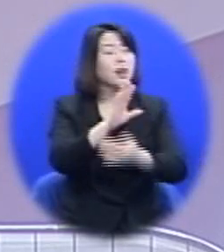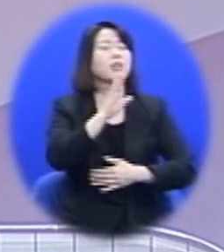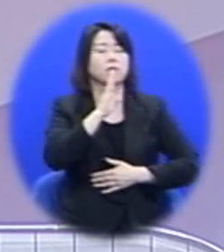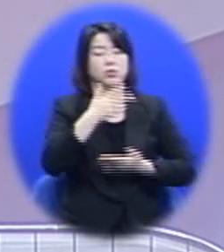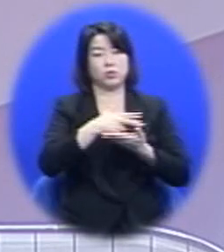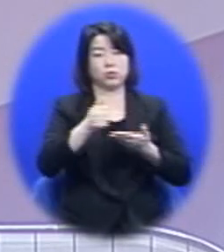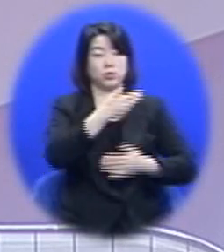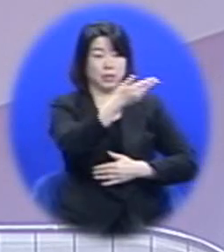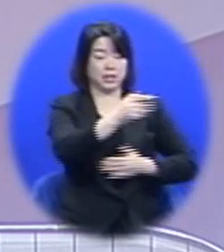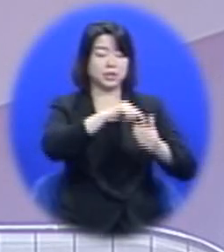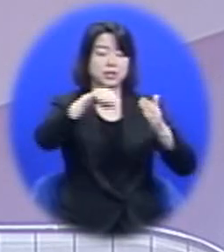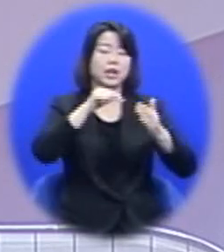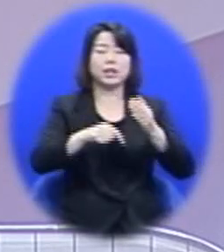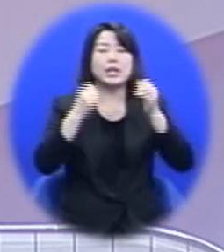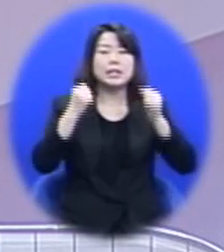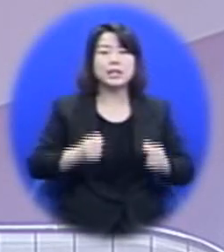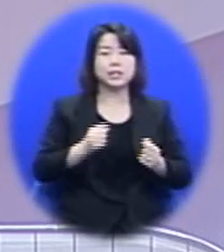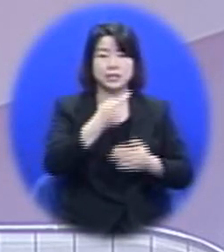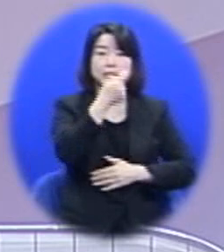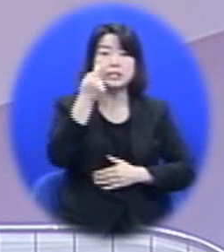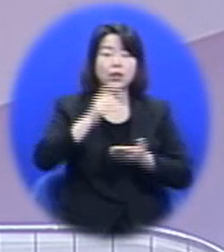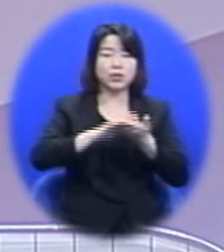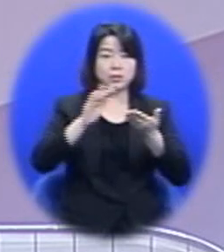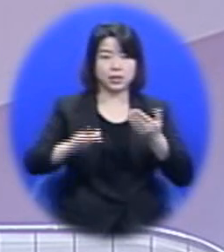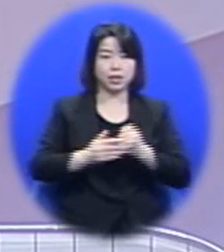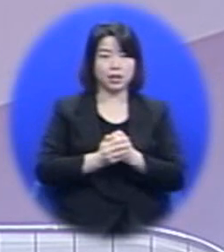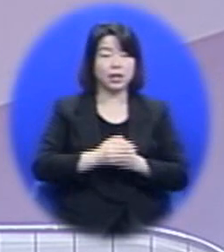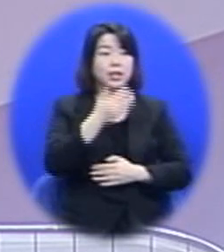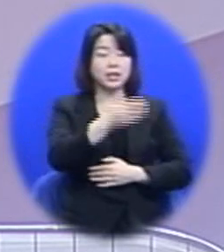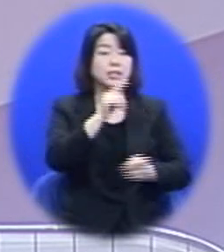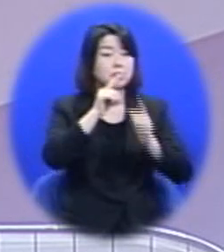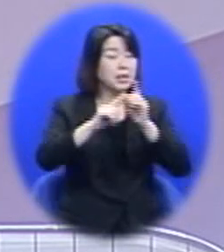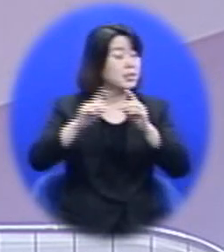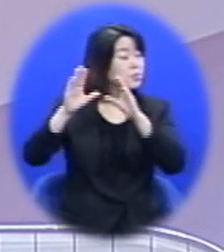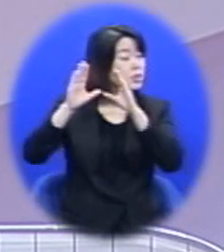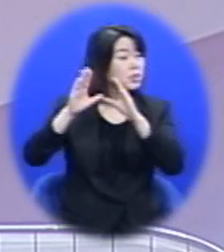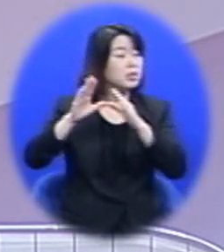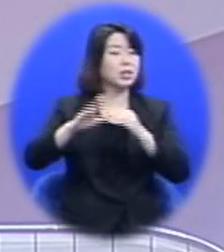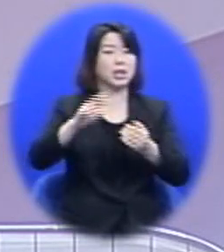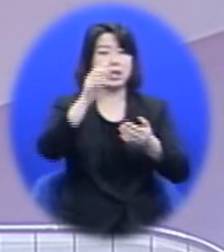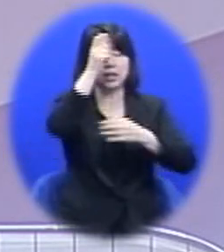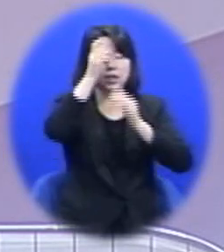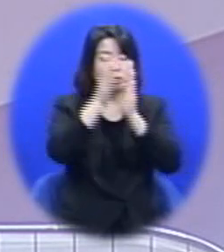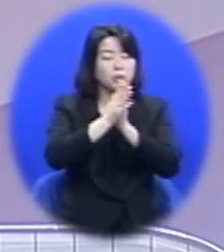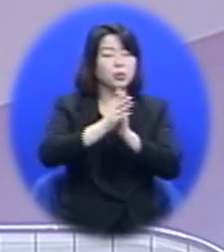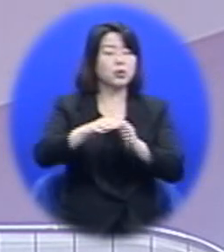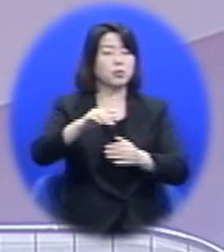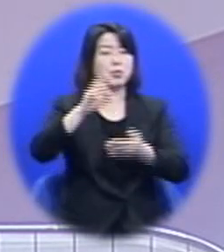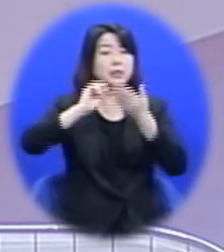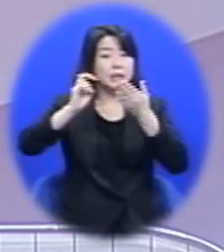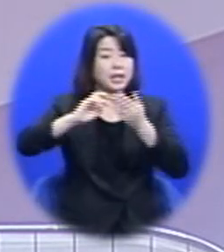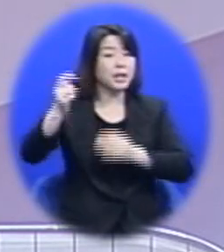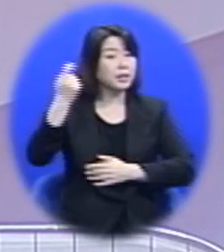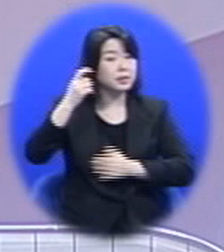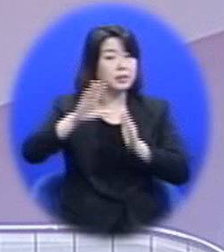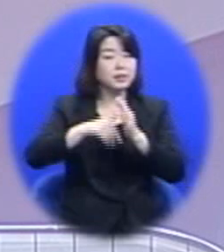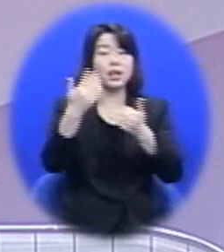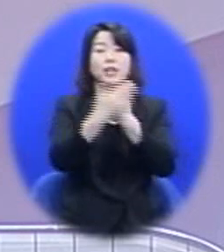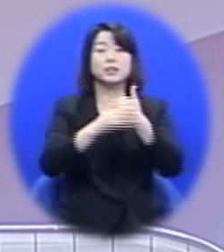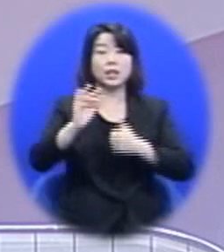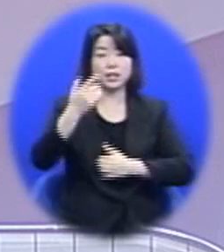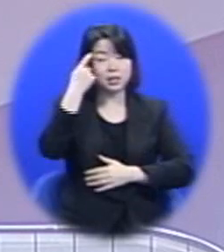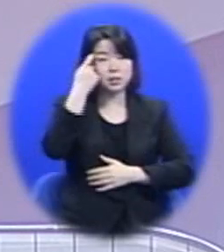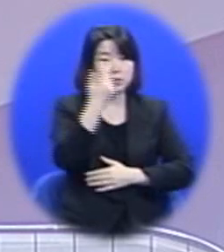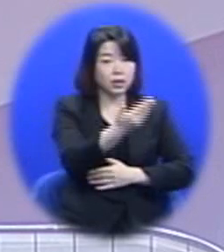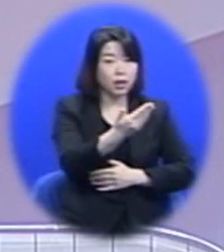계신 것입니다. 당신은 말씀을 들을 때 기도를, 찬양을 들을 때 은혜가 되십니까?